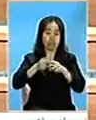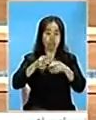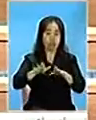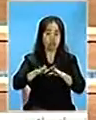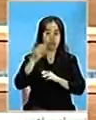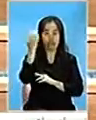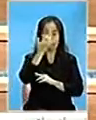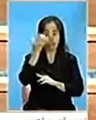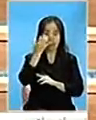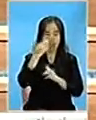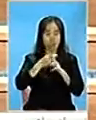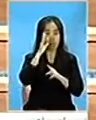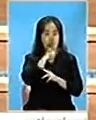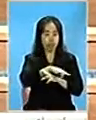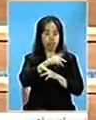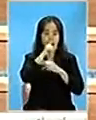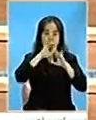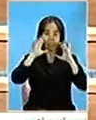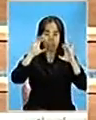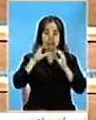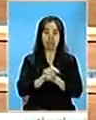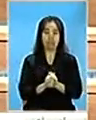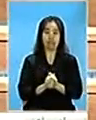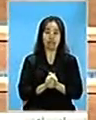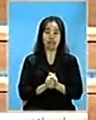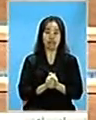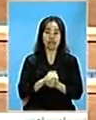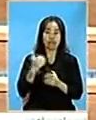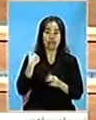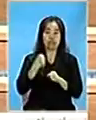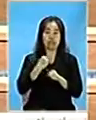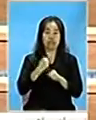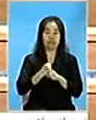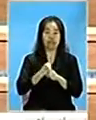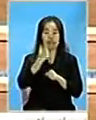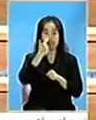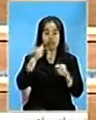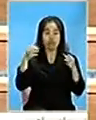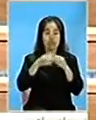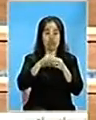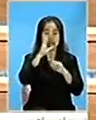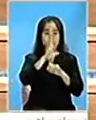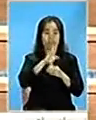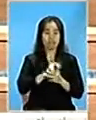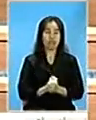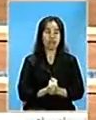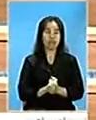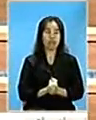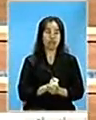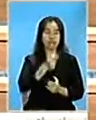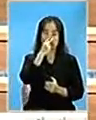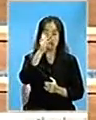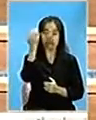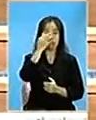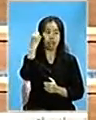องซึ่งเป็นกระบอกเสียงของรัฐบาลแท้ๆเพราะแดงแท้ๆท่านประธานครับท่านประธานก็ดูอยู่เป็นประจ